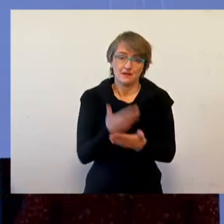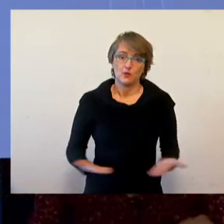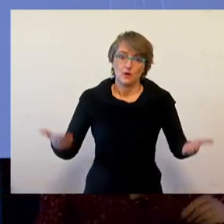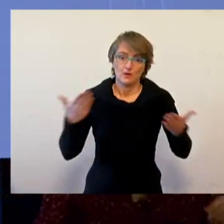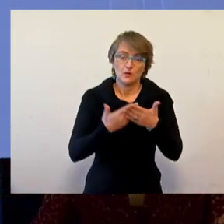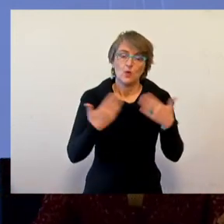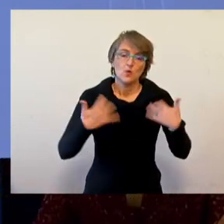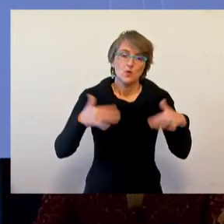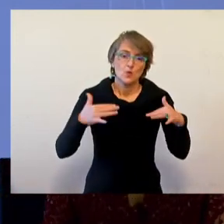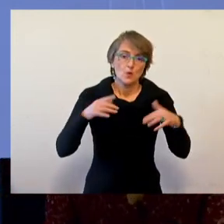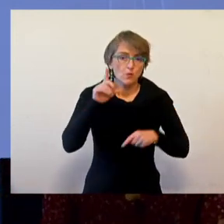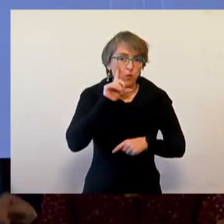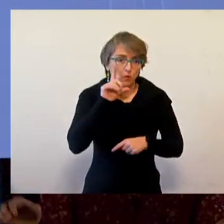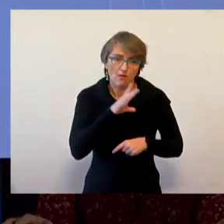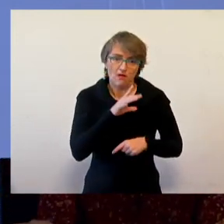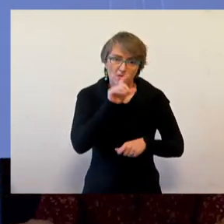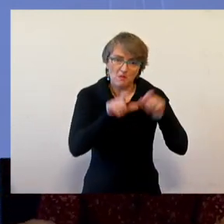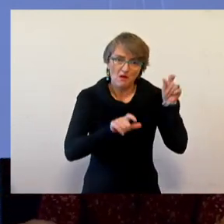il y a eu tromperie